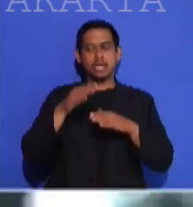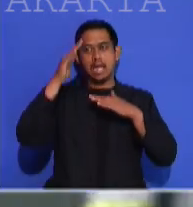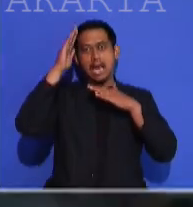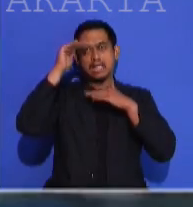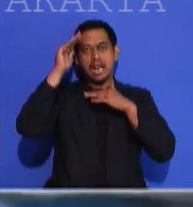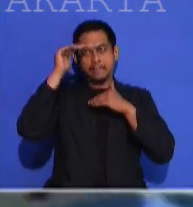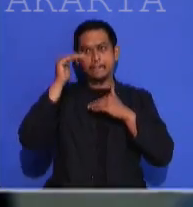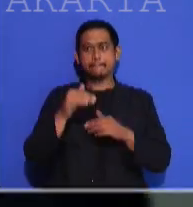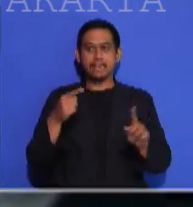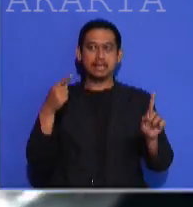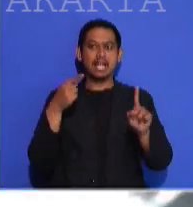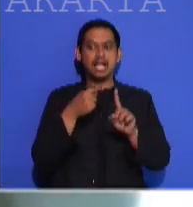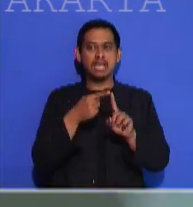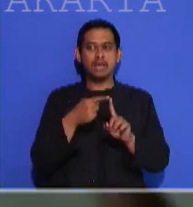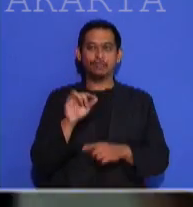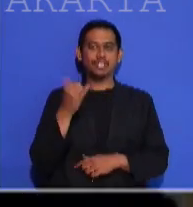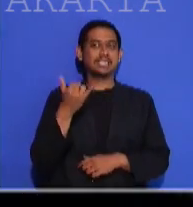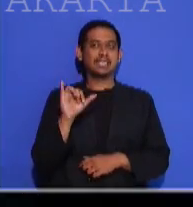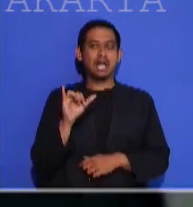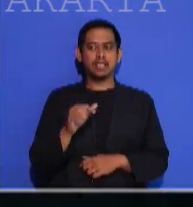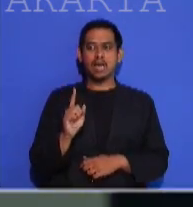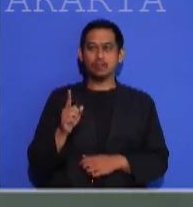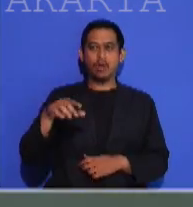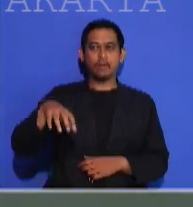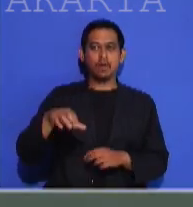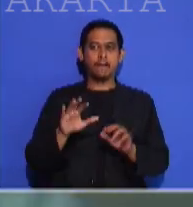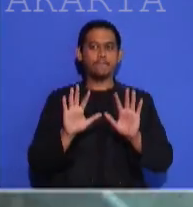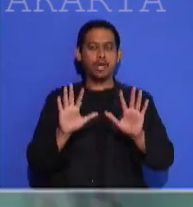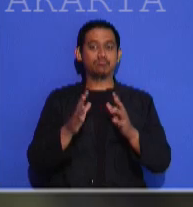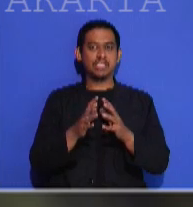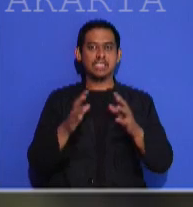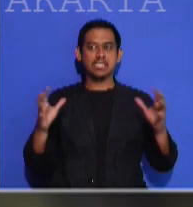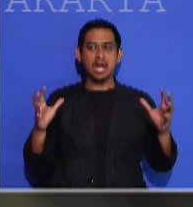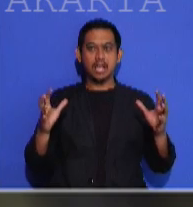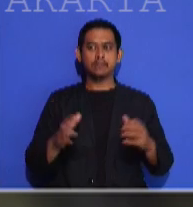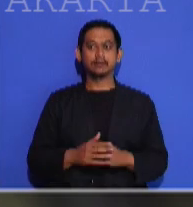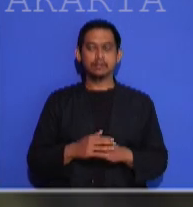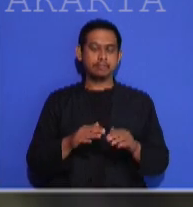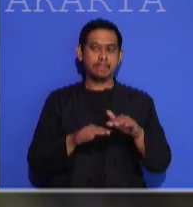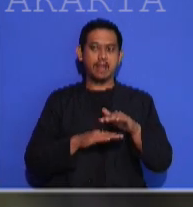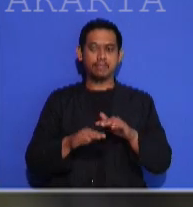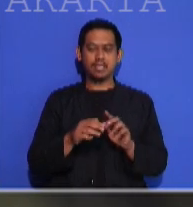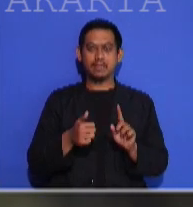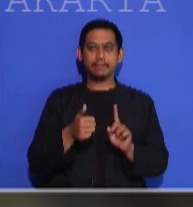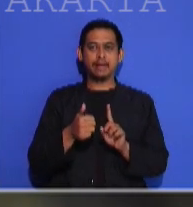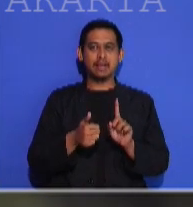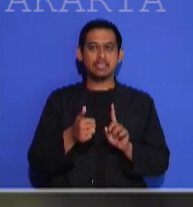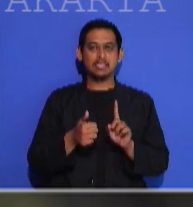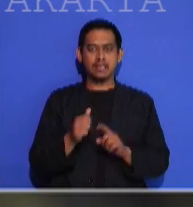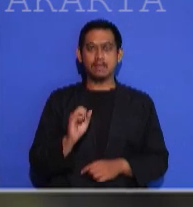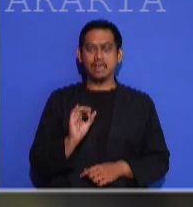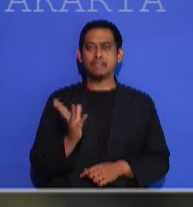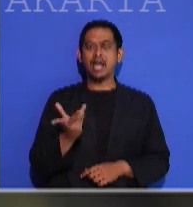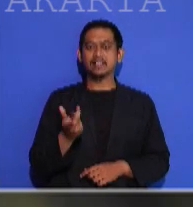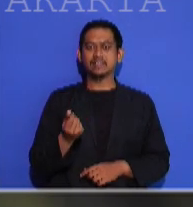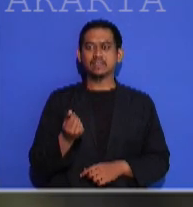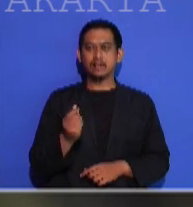untuk target Daerah Istimewa Yogyakarta berada di peringkat 10 besar dengan perolehan minimal 16 medali emas ketua